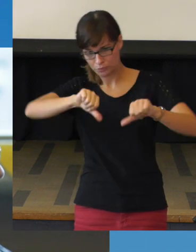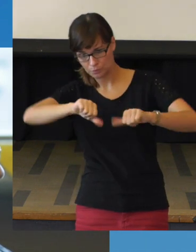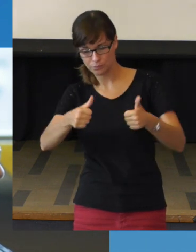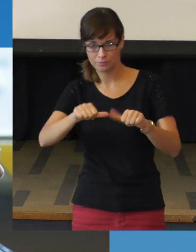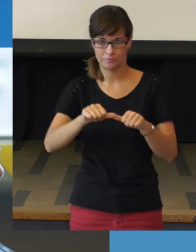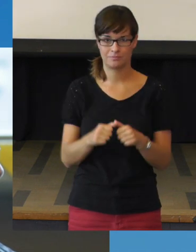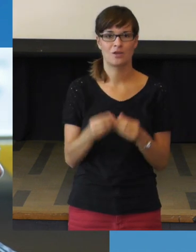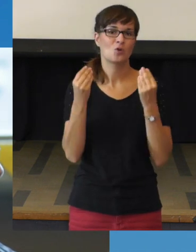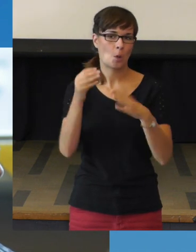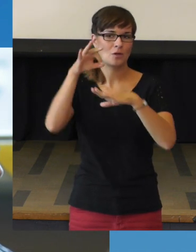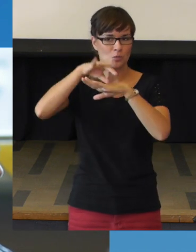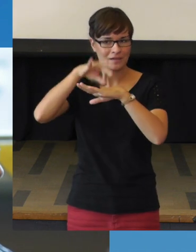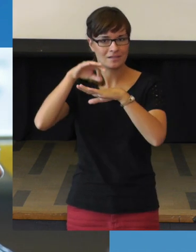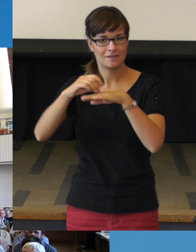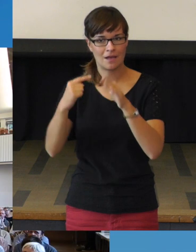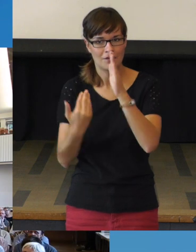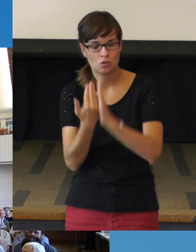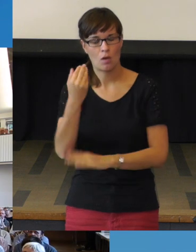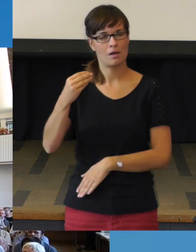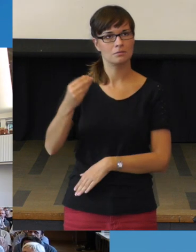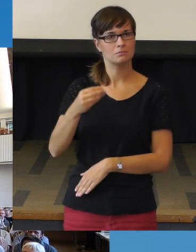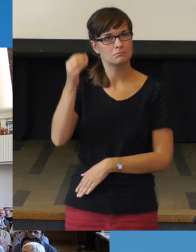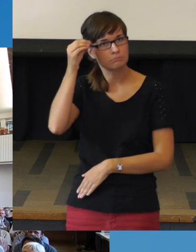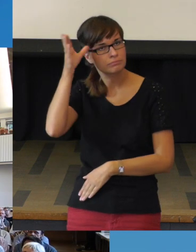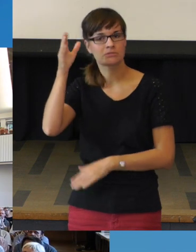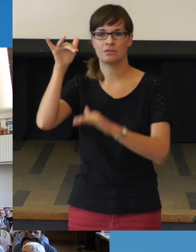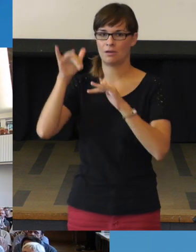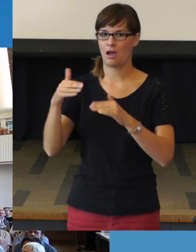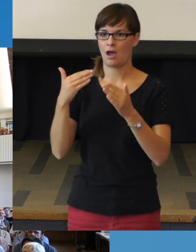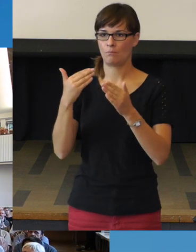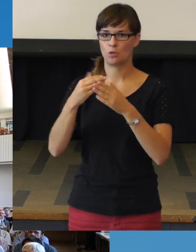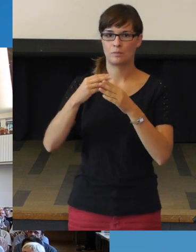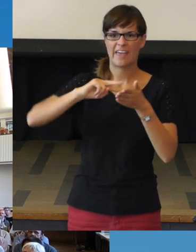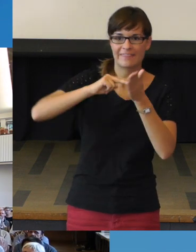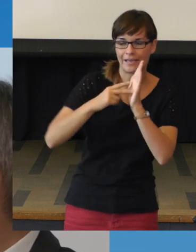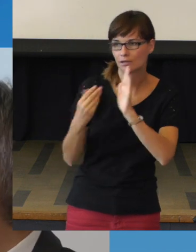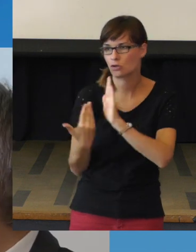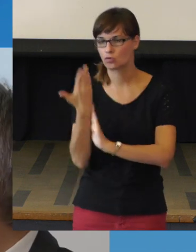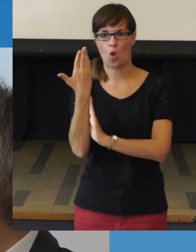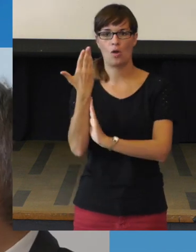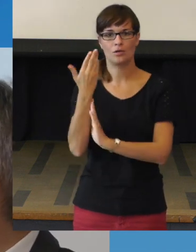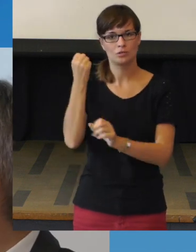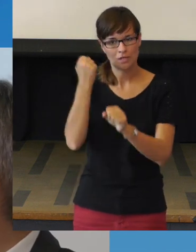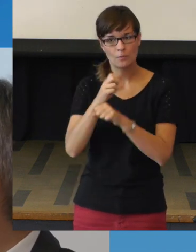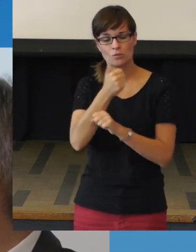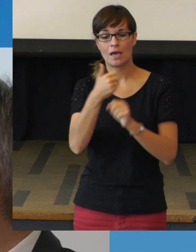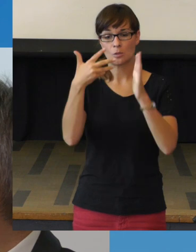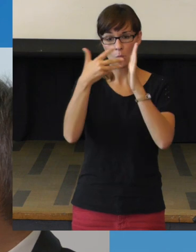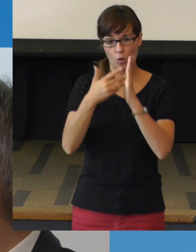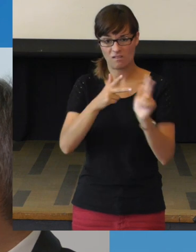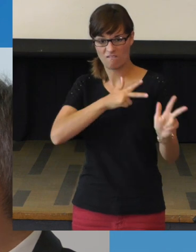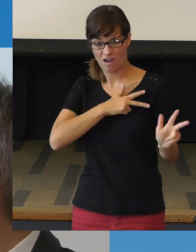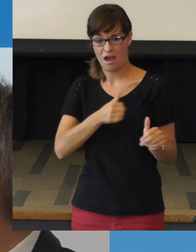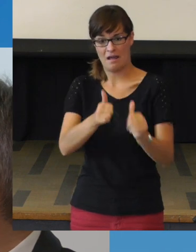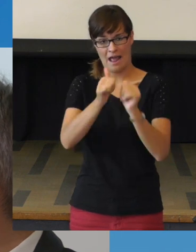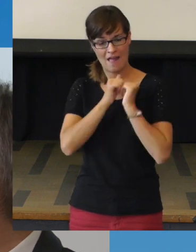Erkenntnisse, die wir einsetzen, ob das Kathetertechniken sind, wie die Klappen oder dergleichen, überprüfen, ob das tatsächlich von Nutzen ist